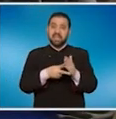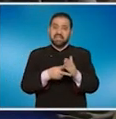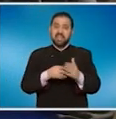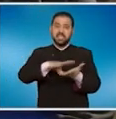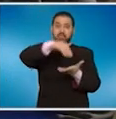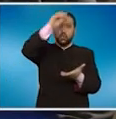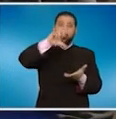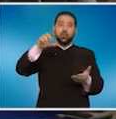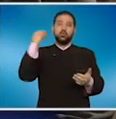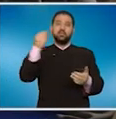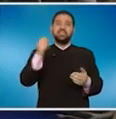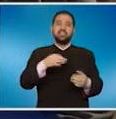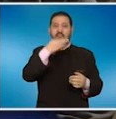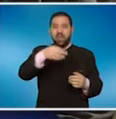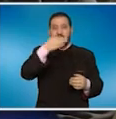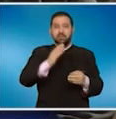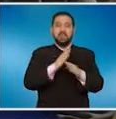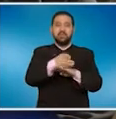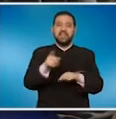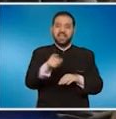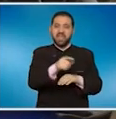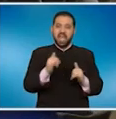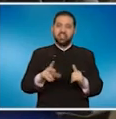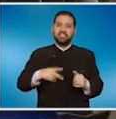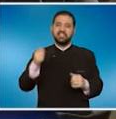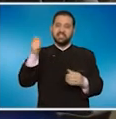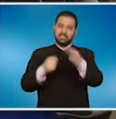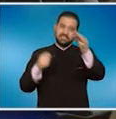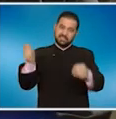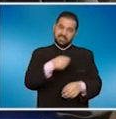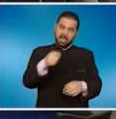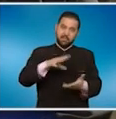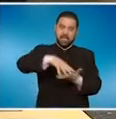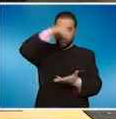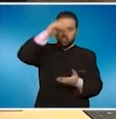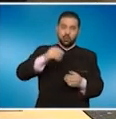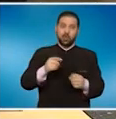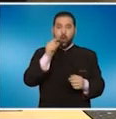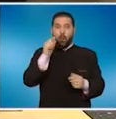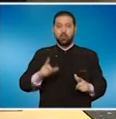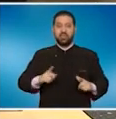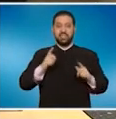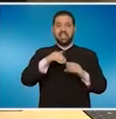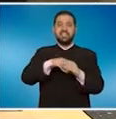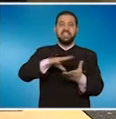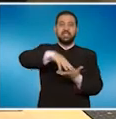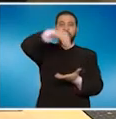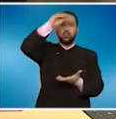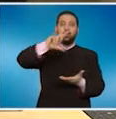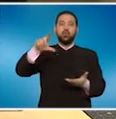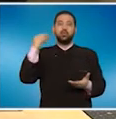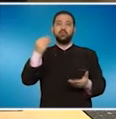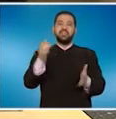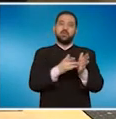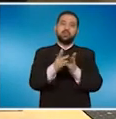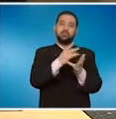grăbi prin ei. Aceasta este sabia Duhului, în care omul trăind în Duhul și în Hristos, nu? Hristos însuși, în momente